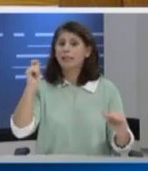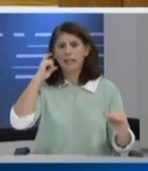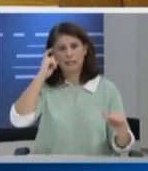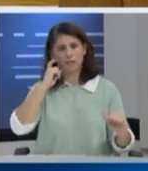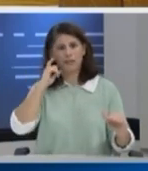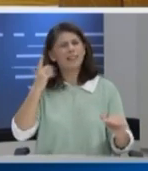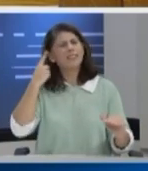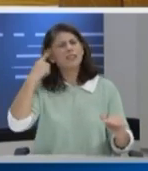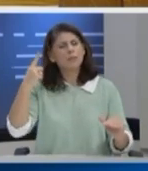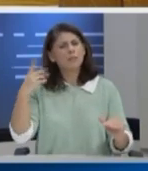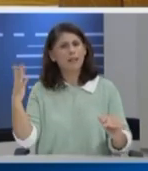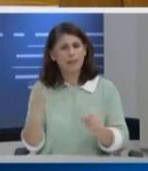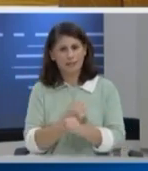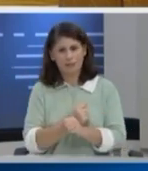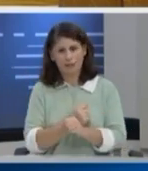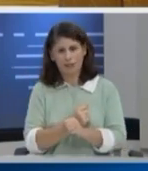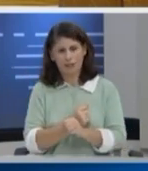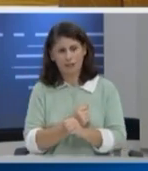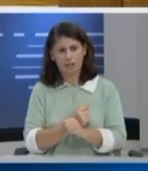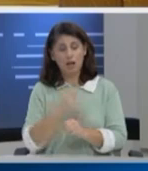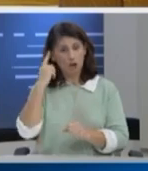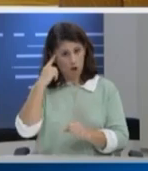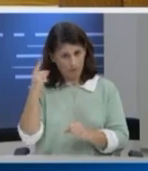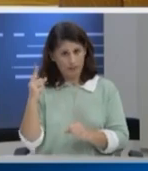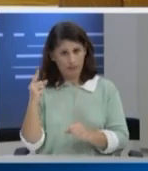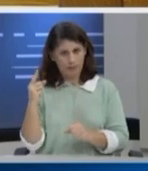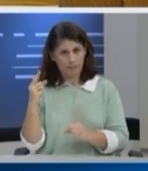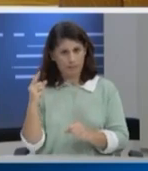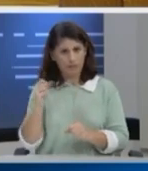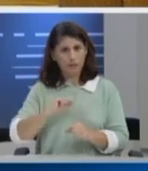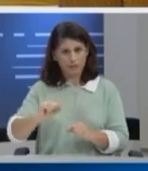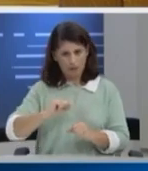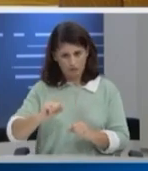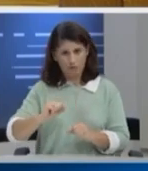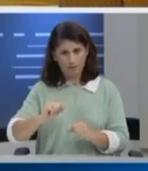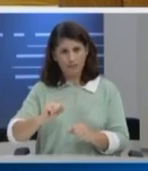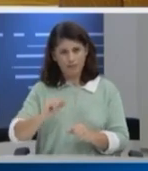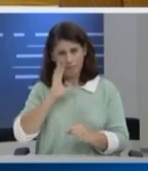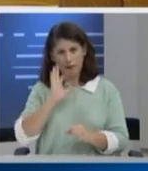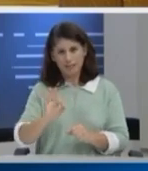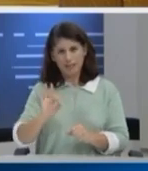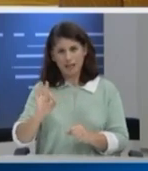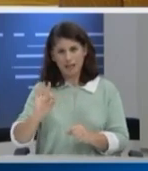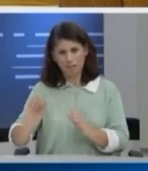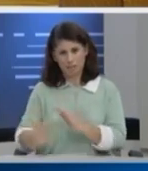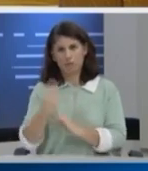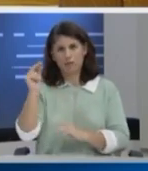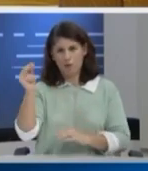Τι νομίζετε ότι θα καταφέρετε έτσι? Νομίζετε ότι θα φοβήσετε πράγματι τους εκλεγμένους